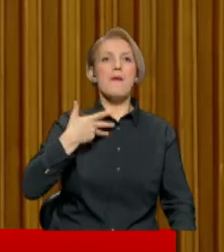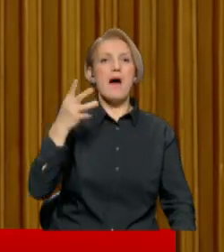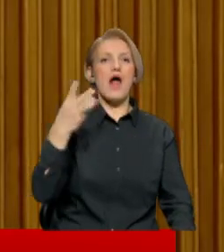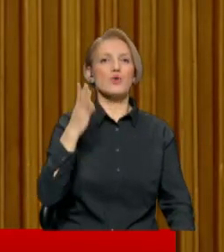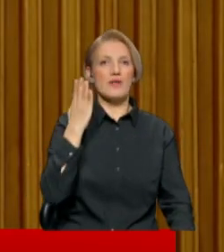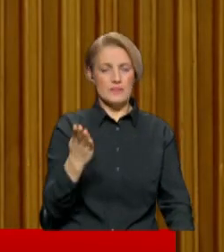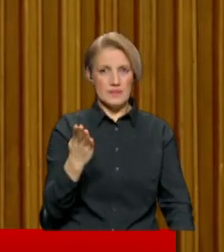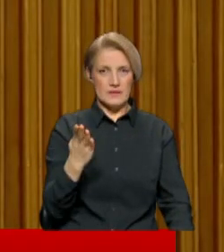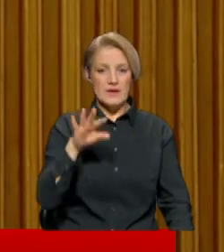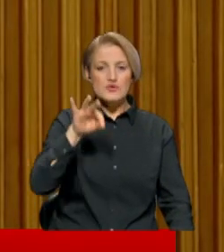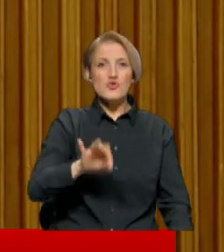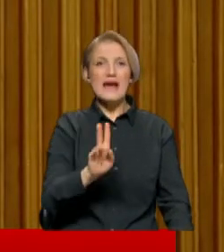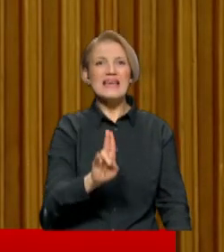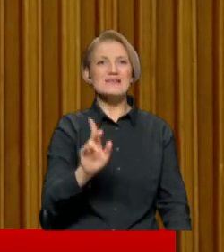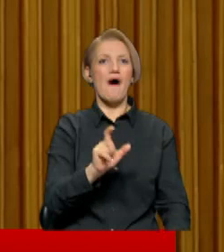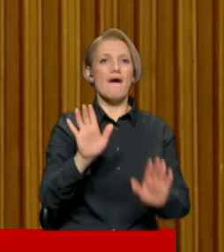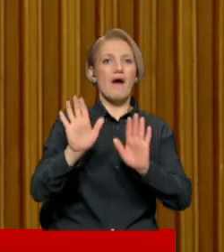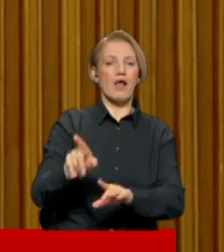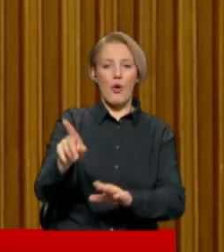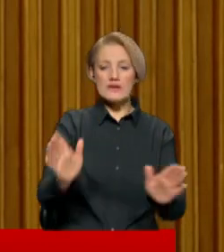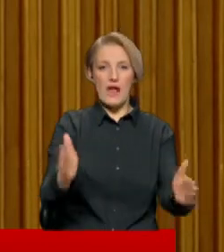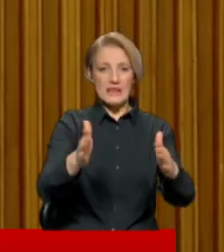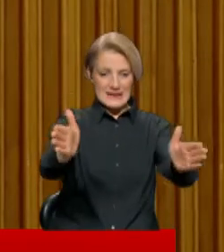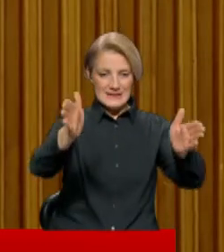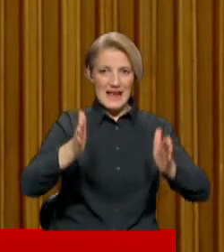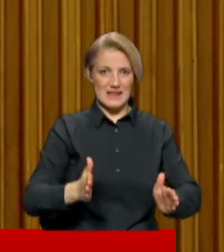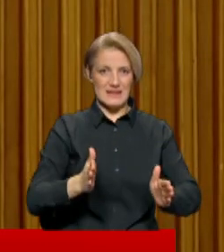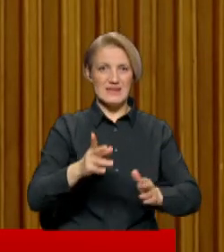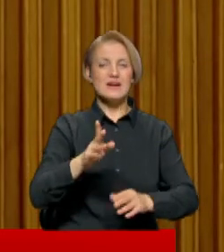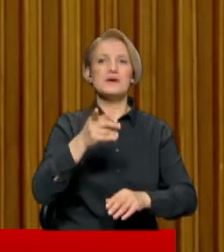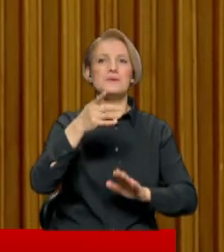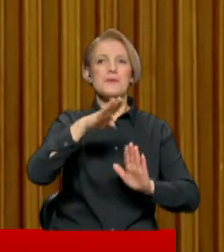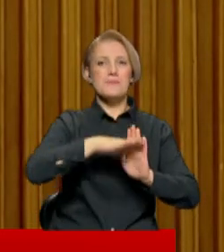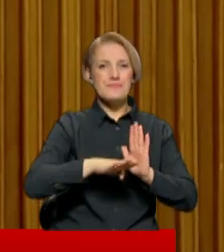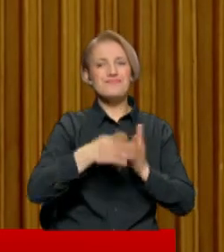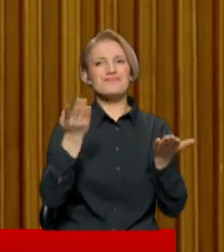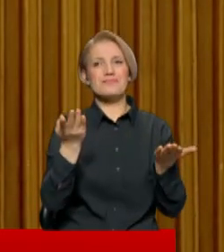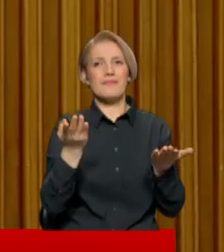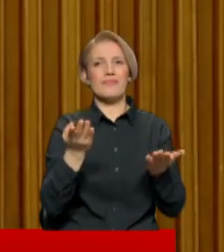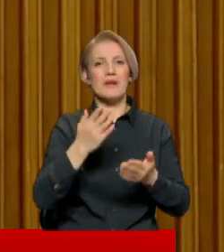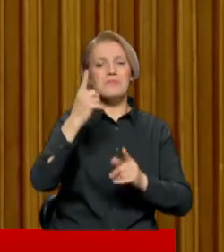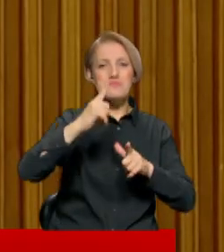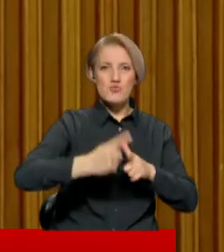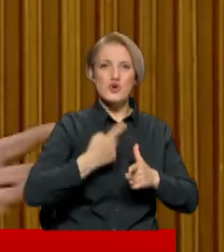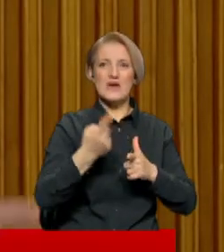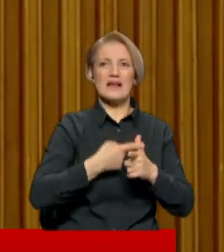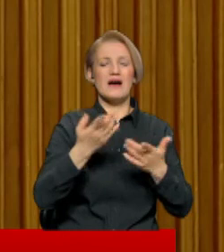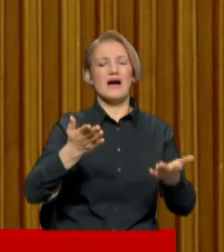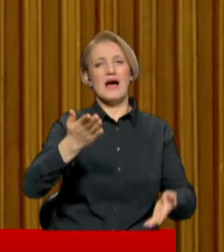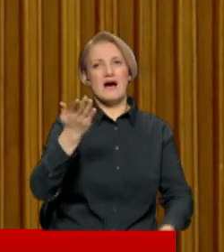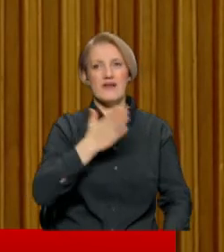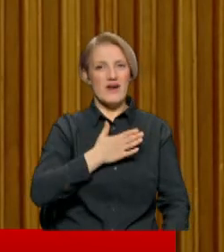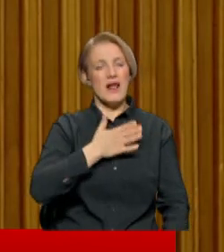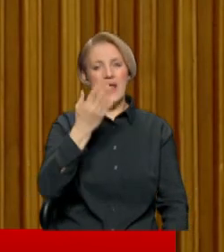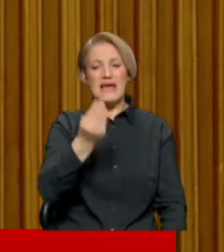şunun şurasında 7 ay kaldı O Sandık geldiğinde vizyonu da liyakati de projeyi de Evelallah